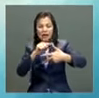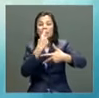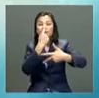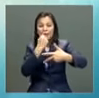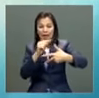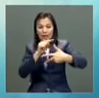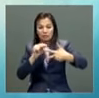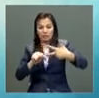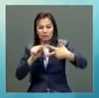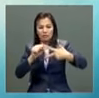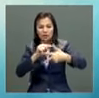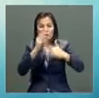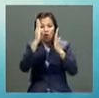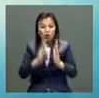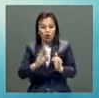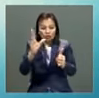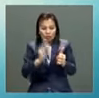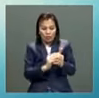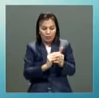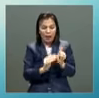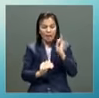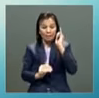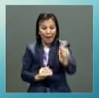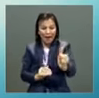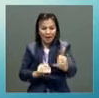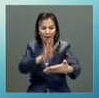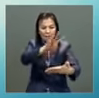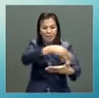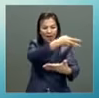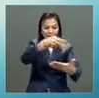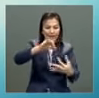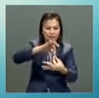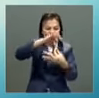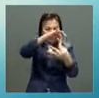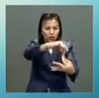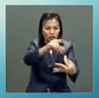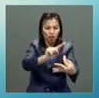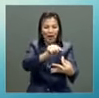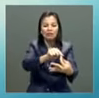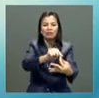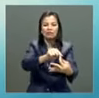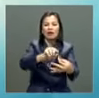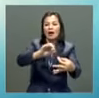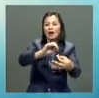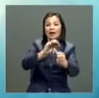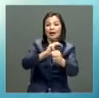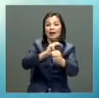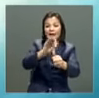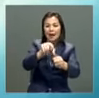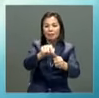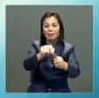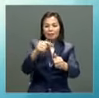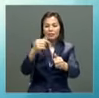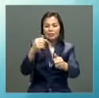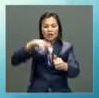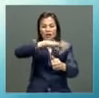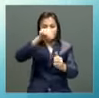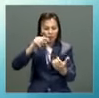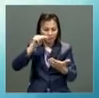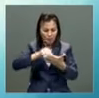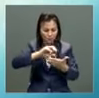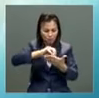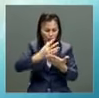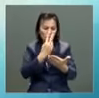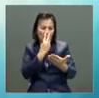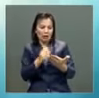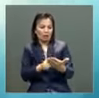ชื้อเดินเข้าไปก็ควรจะหลีกเลี่ยงนั่นหมายความว่าเขาบอกเลยนะว่าคนที่ติดเชื้ออยู่เนี่ยมีอะไรทั้งหลายเนี่ยเปิดเผ